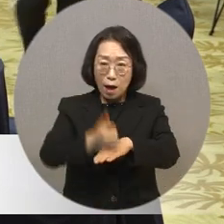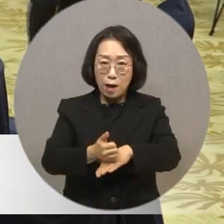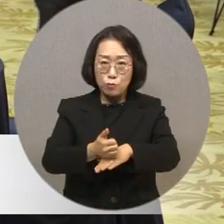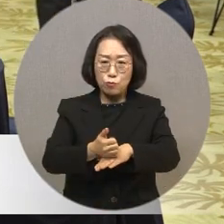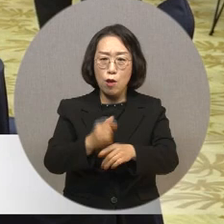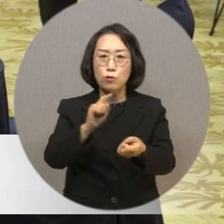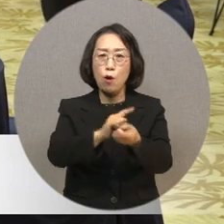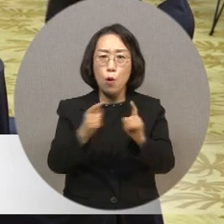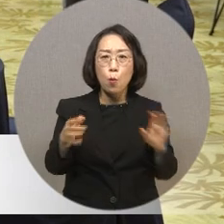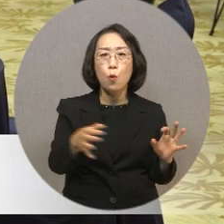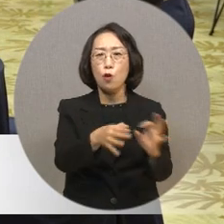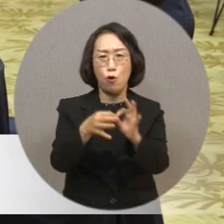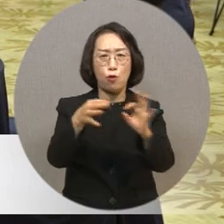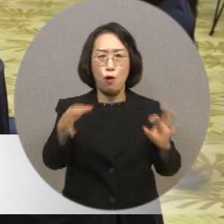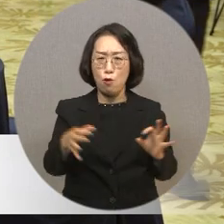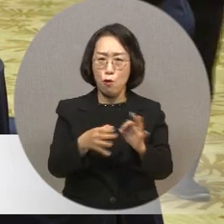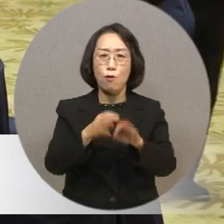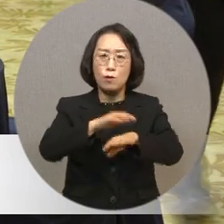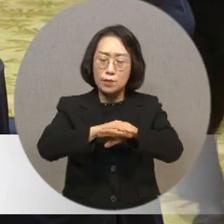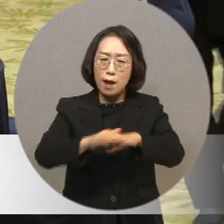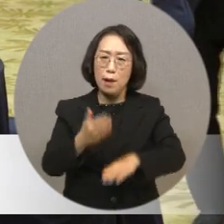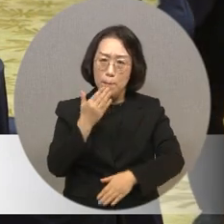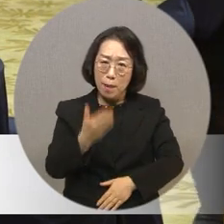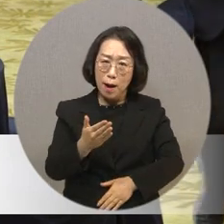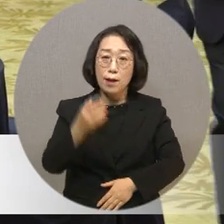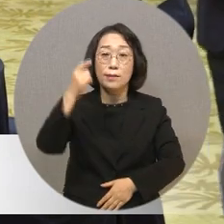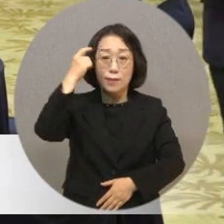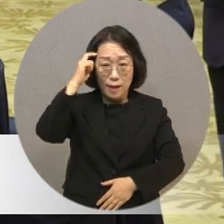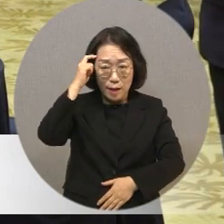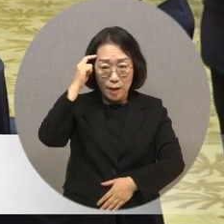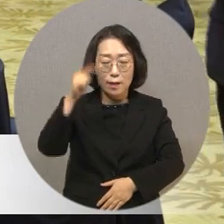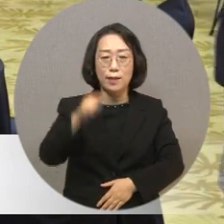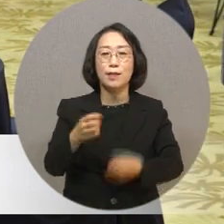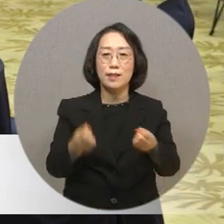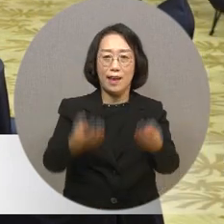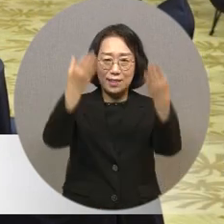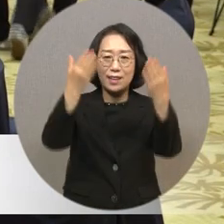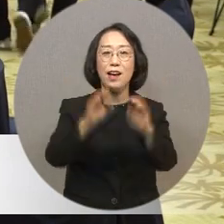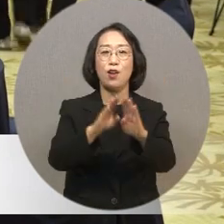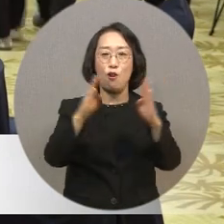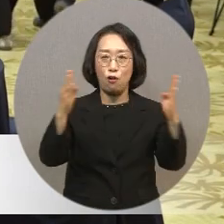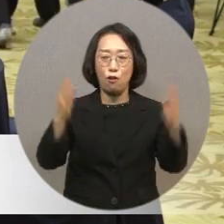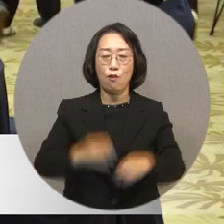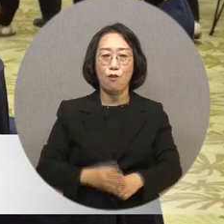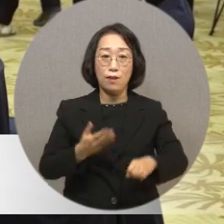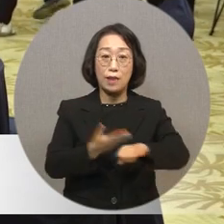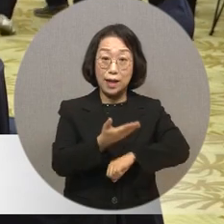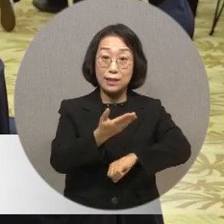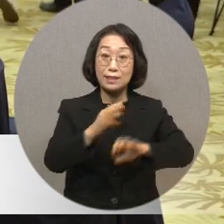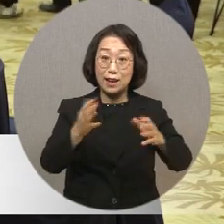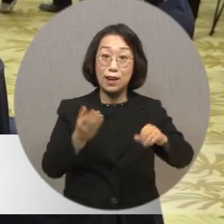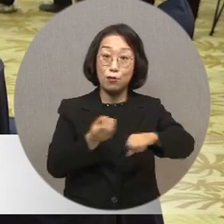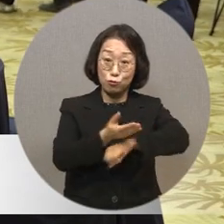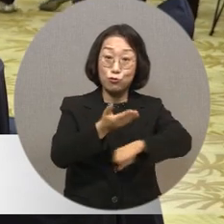좋은 콜라보레이션을 만들 수 있지 않을까 하는 마음으로 이 행사를 개최하게 됐습니다. 해외에 수출을 하는데